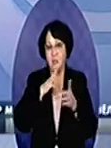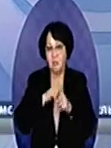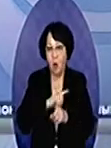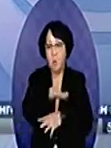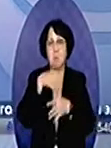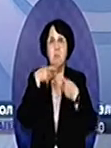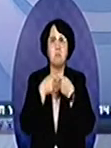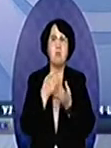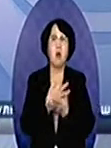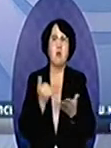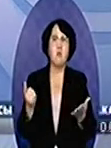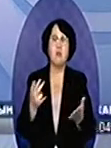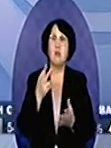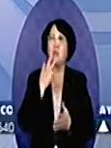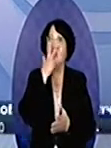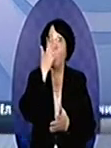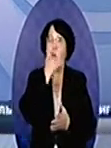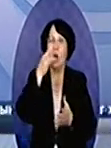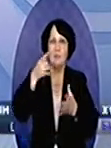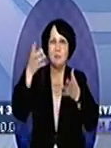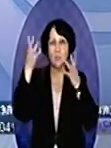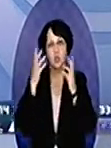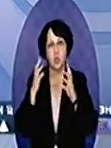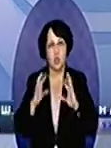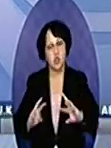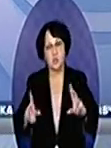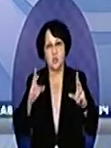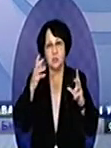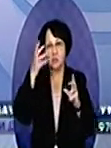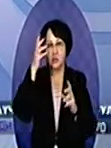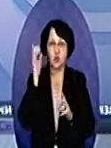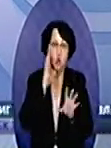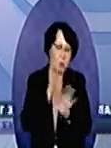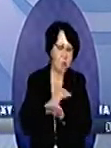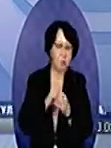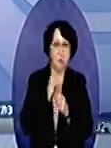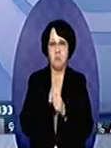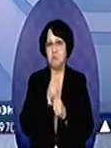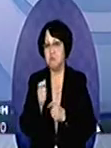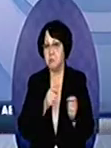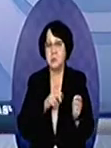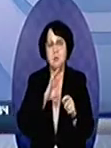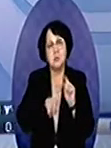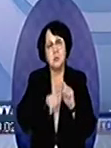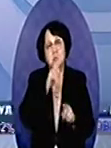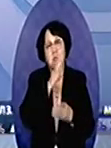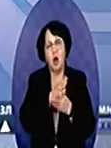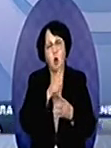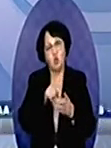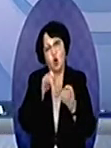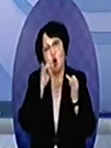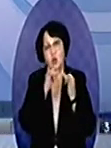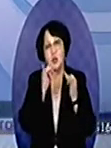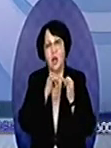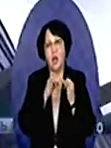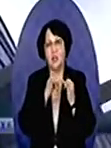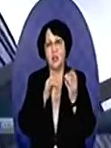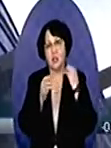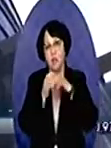асуудлаар засаглалаа хэрхэн сайжруулж байна вэ гэд олон асуултад хариулт өгөх онлайн платформыг ашиглах юм байна.